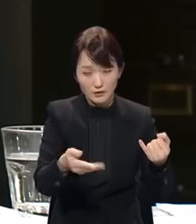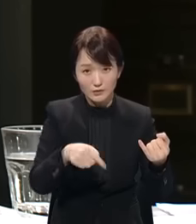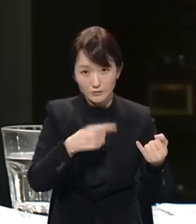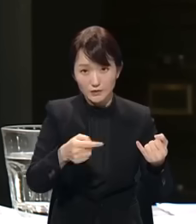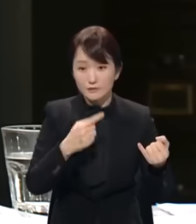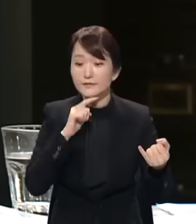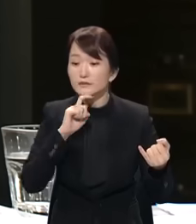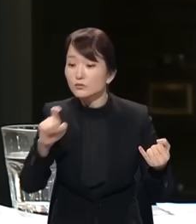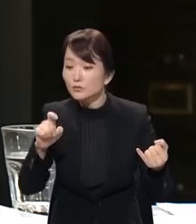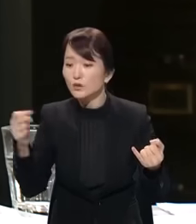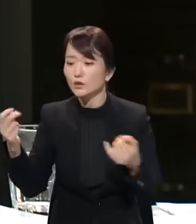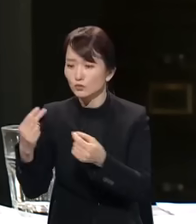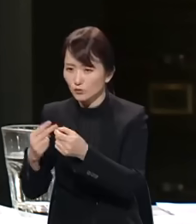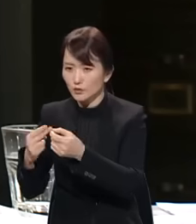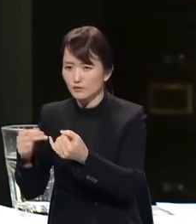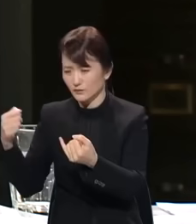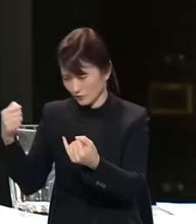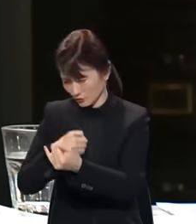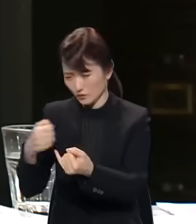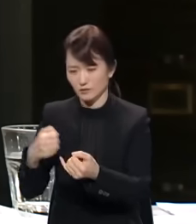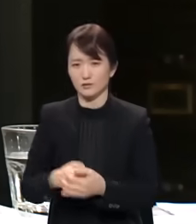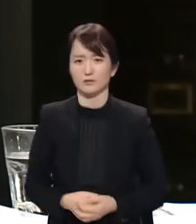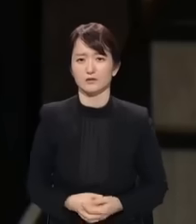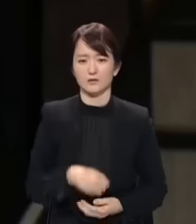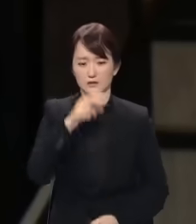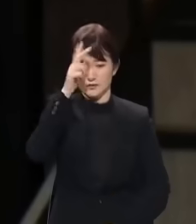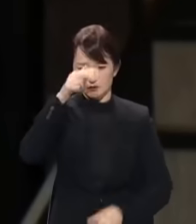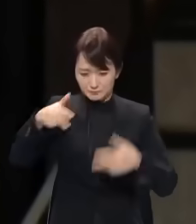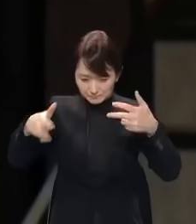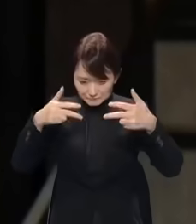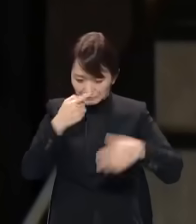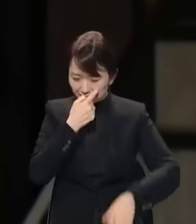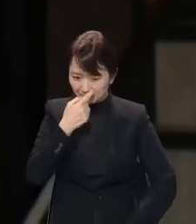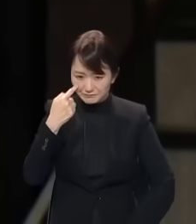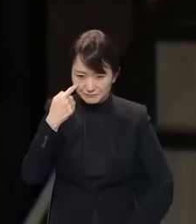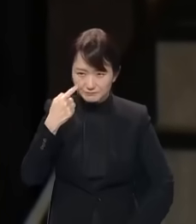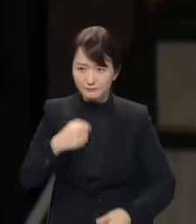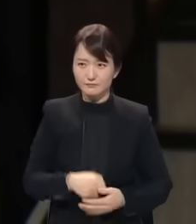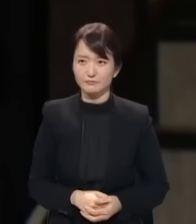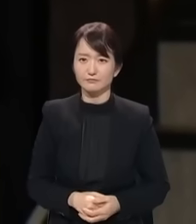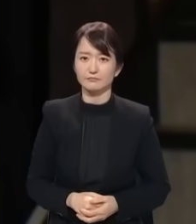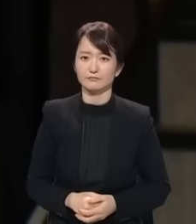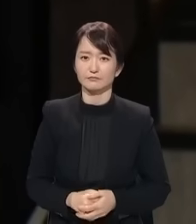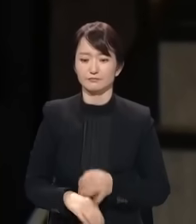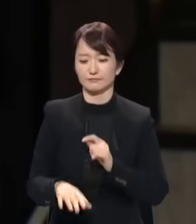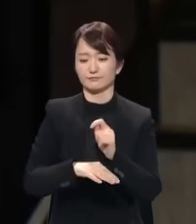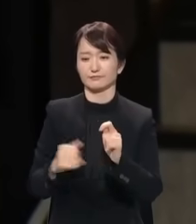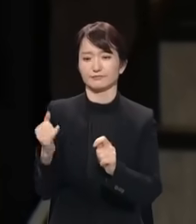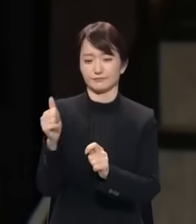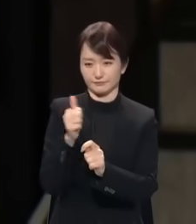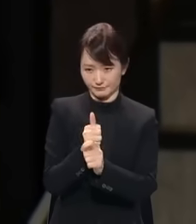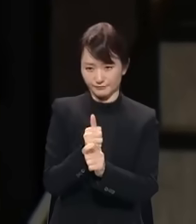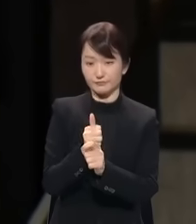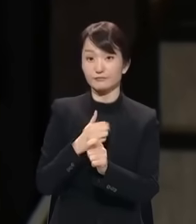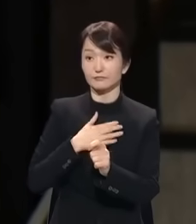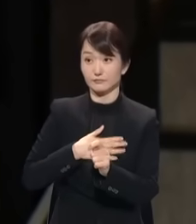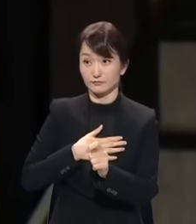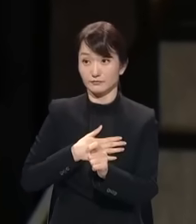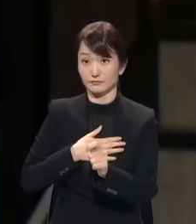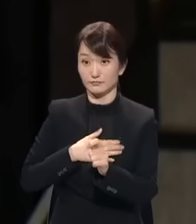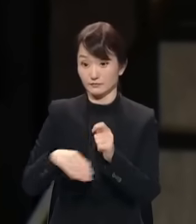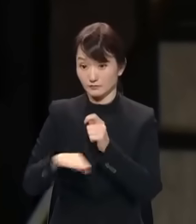않을까요? 네, 그래서 이제 경찰이 바로 CCTV를 확인을 했죠. 그래서 CCTV를 보니까 택시를 탑승했다는 걸 안 거예요. 그래서